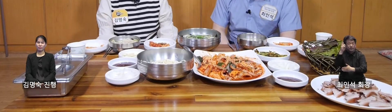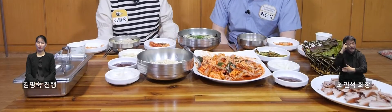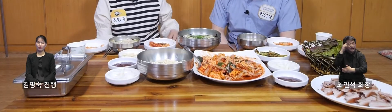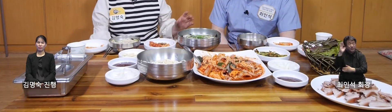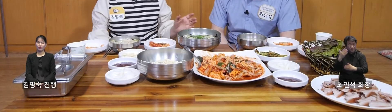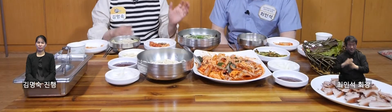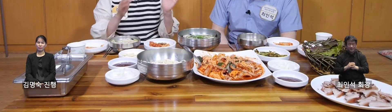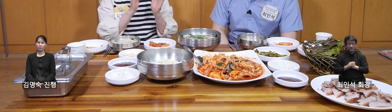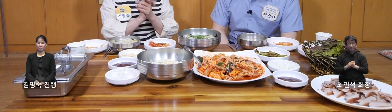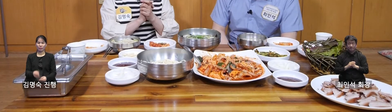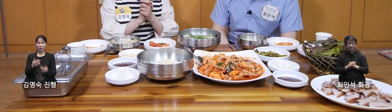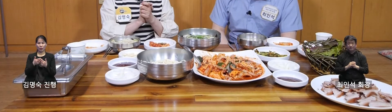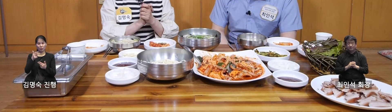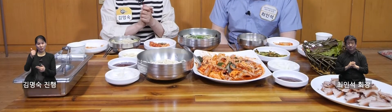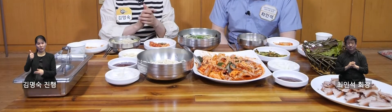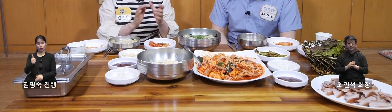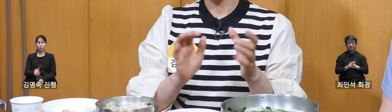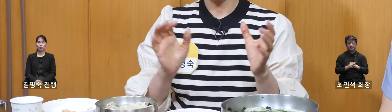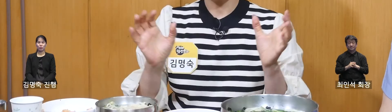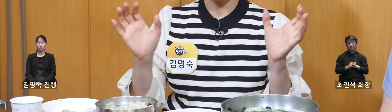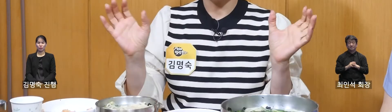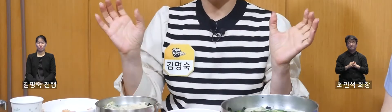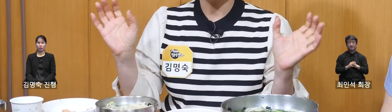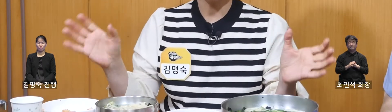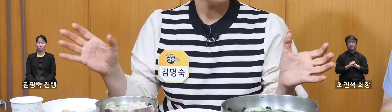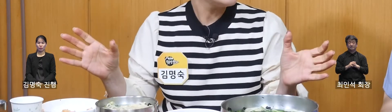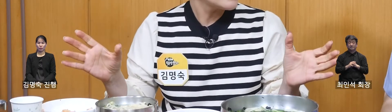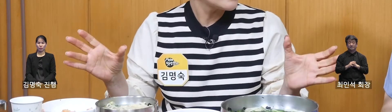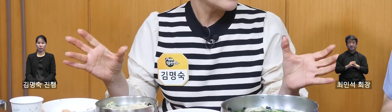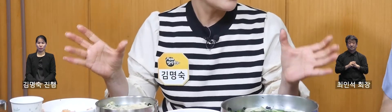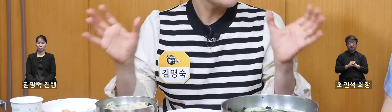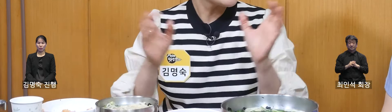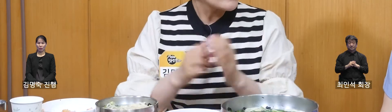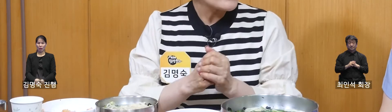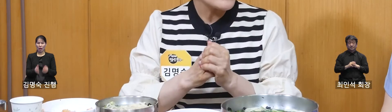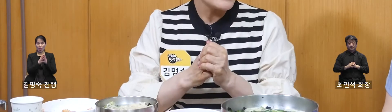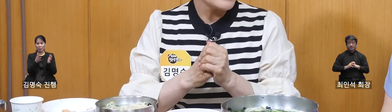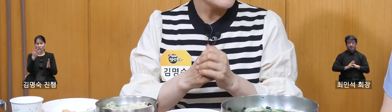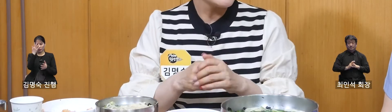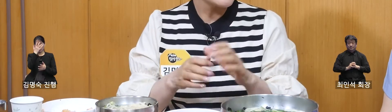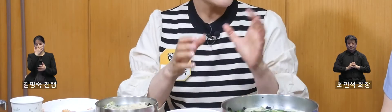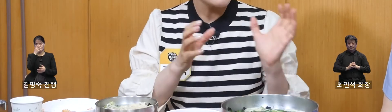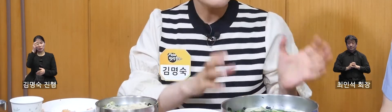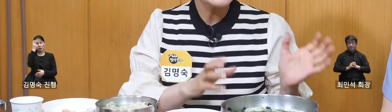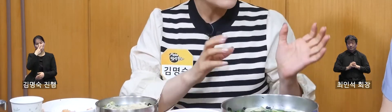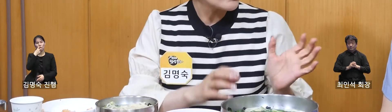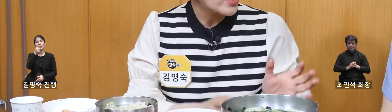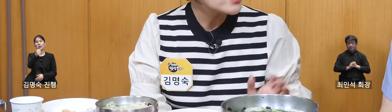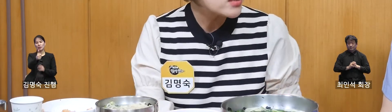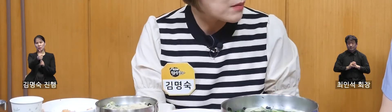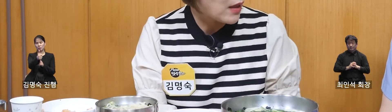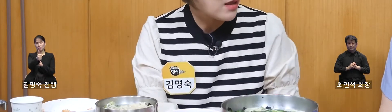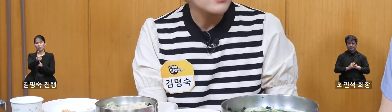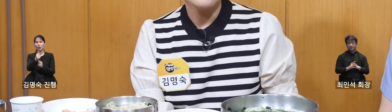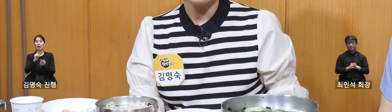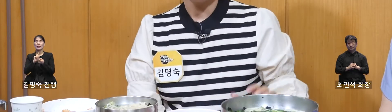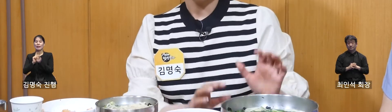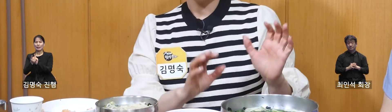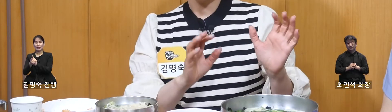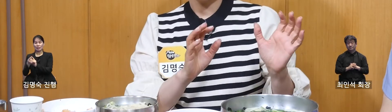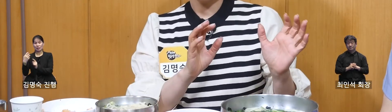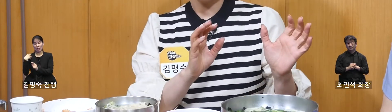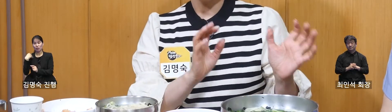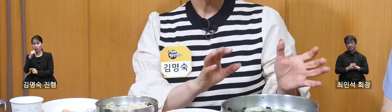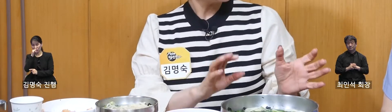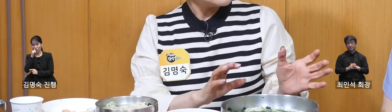있습니다. 회장님은 어차피 그러니까 물론 뭐 우리 소장님들을 대변해 줄 수 있는 그런 위치에도 계시지만 네.